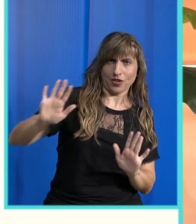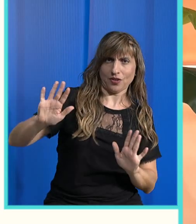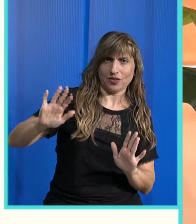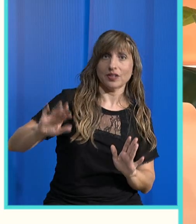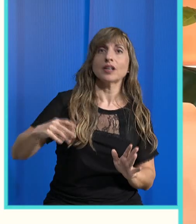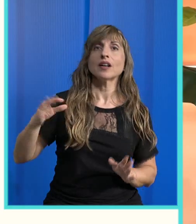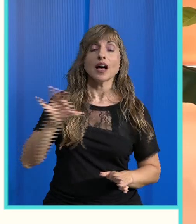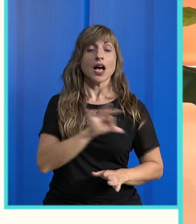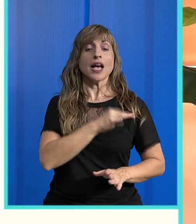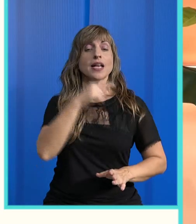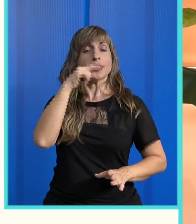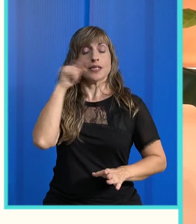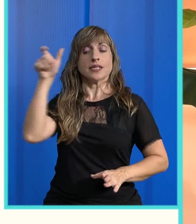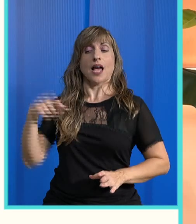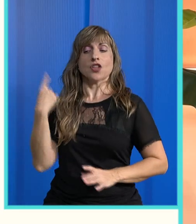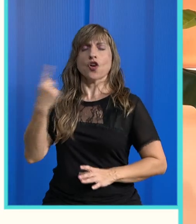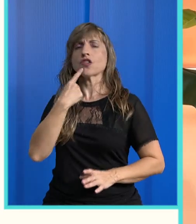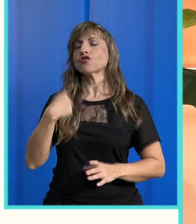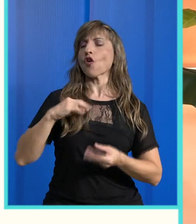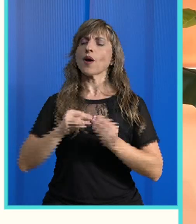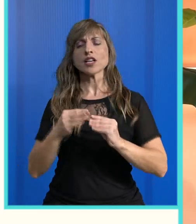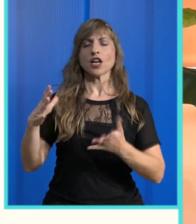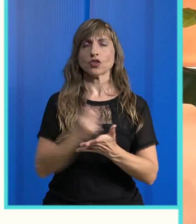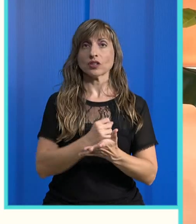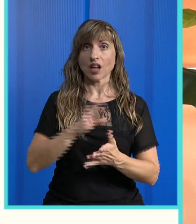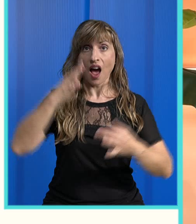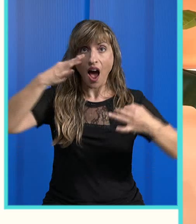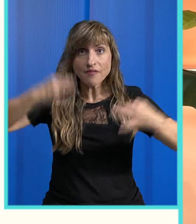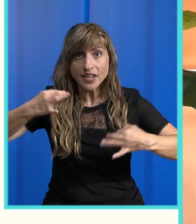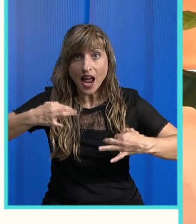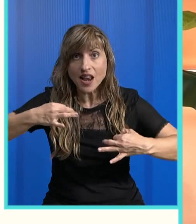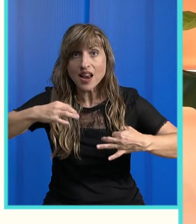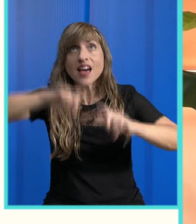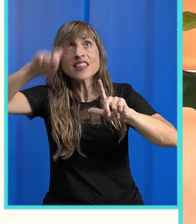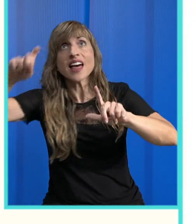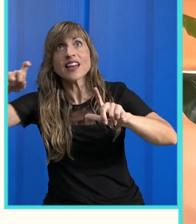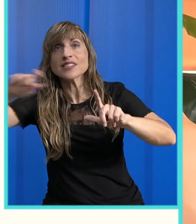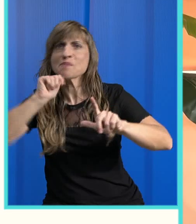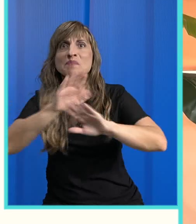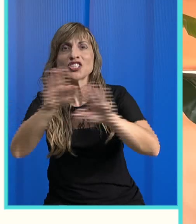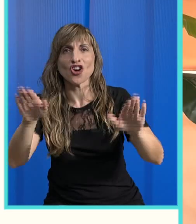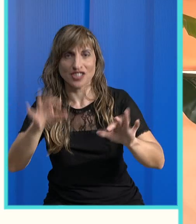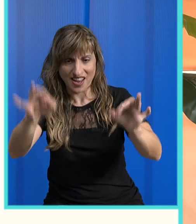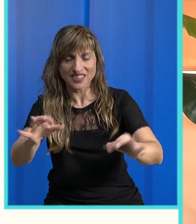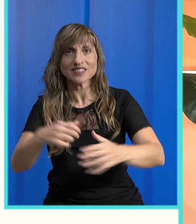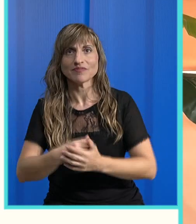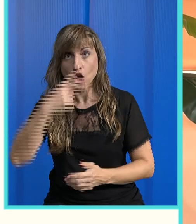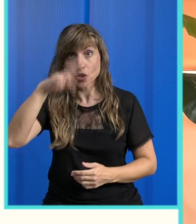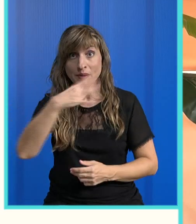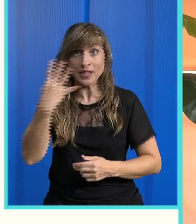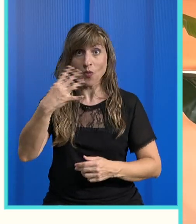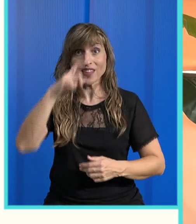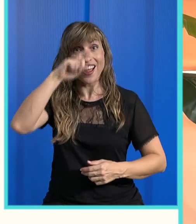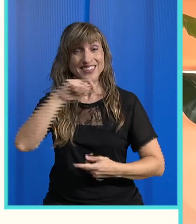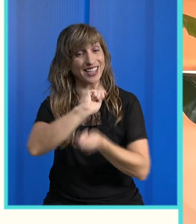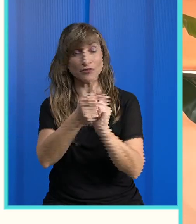que va arribar un senyor que va dir que ho arreglaria tot és un fet i la realitat és que les dades són pitjors és un fet. L'any 2024 l'any de la transformació no.